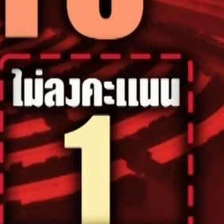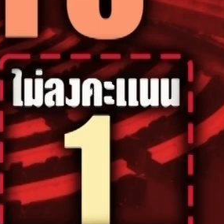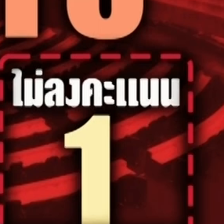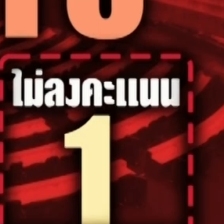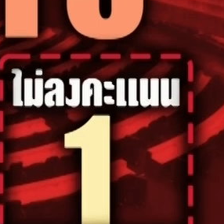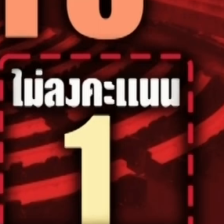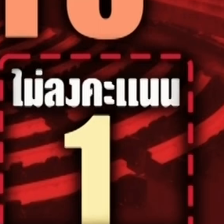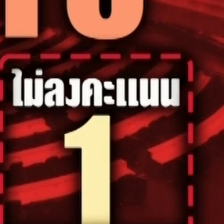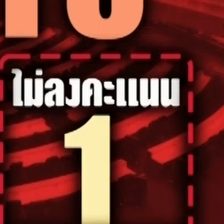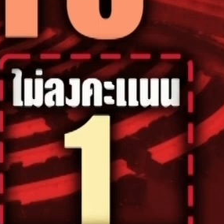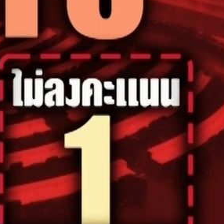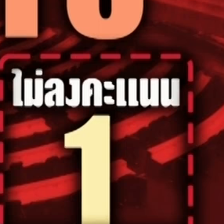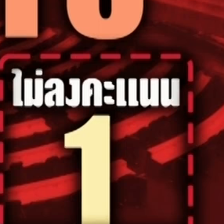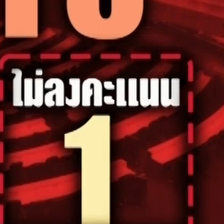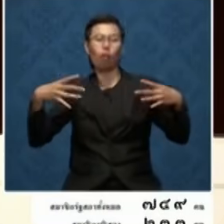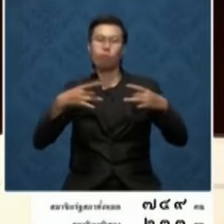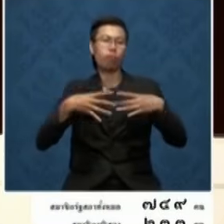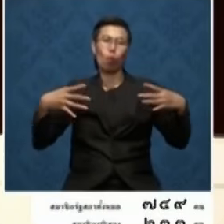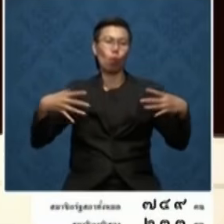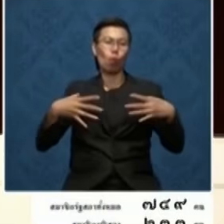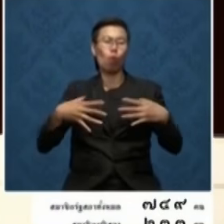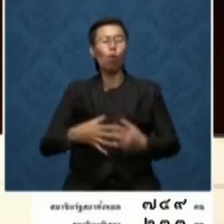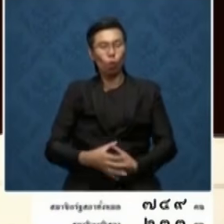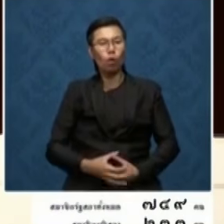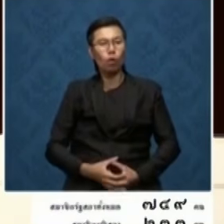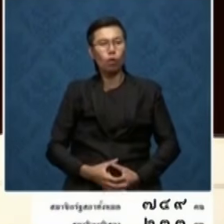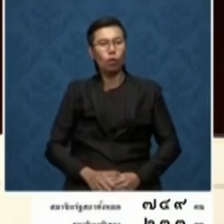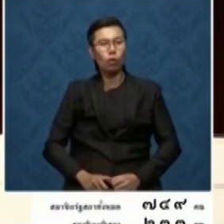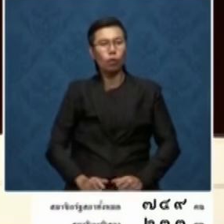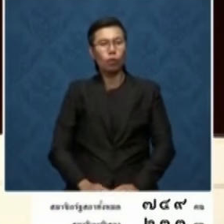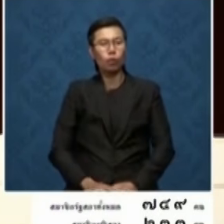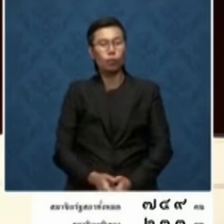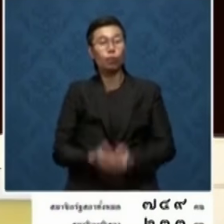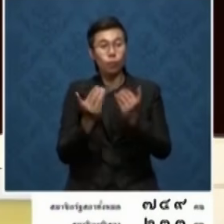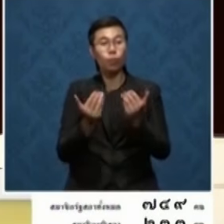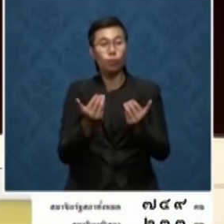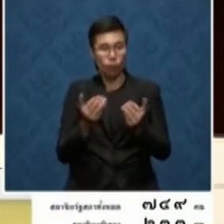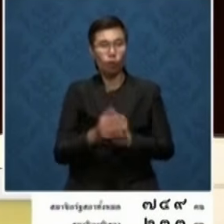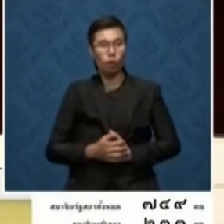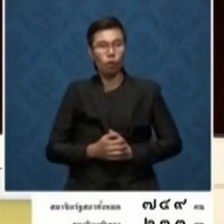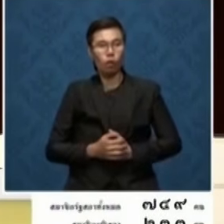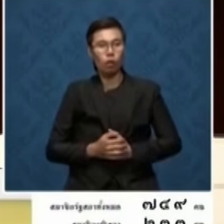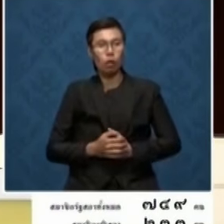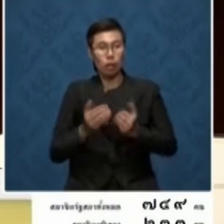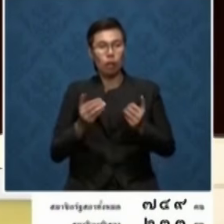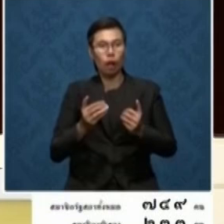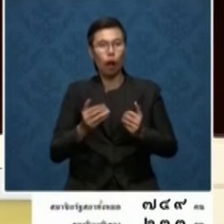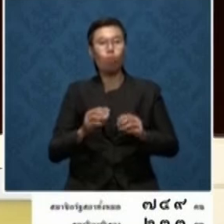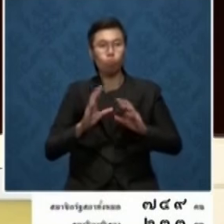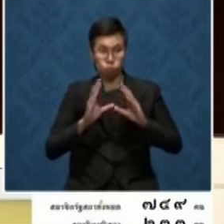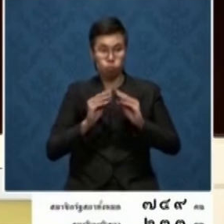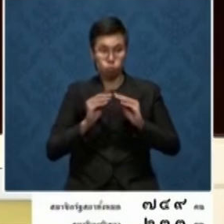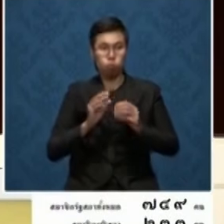สุทินคลังแสงแล้วทีเนี้ยท่านประธานน่ะบอกว่าให้รับรองนะซึ่งปกติใช้เสียงสส50